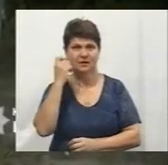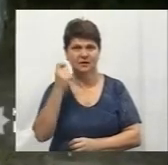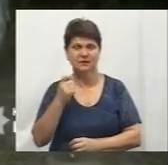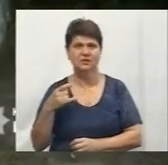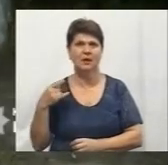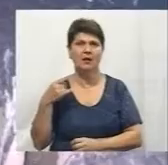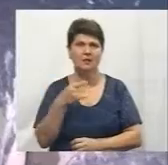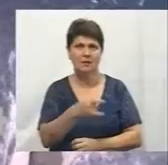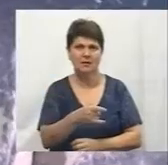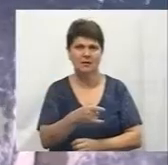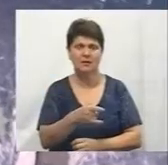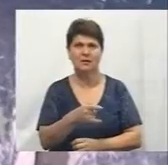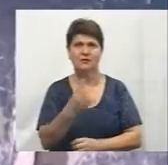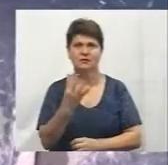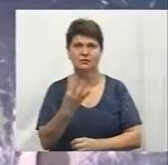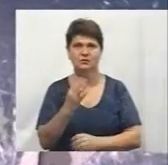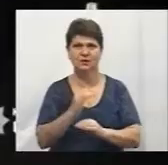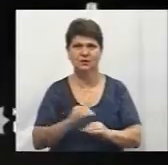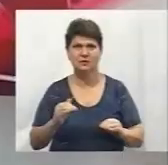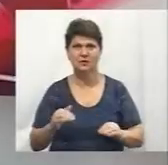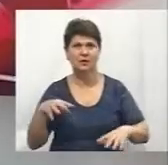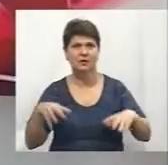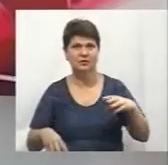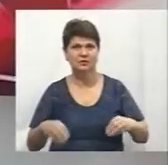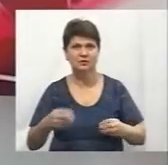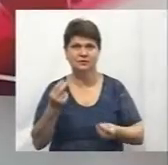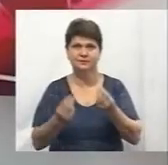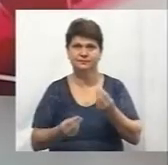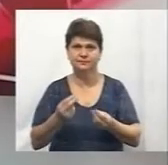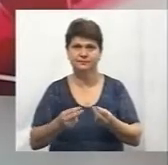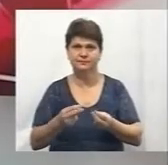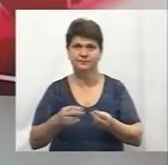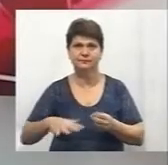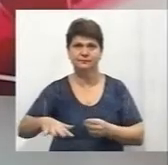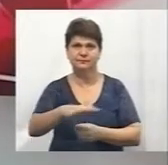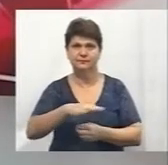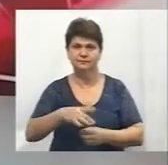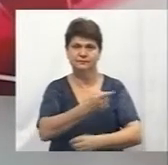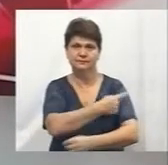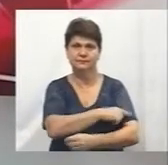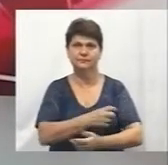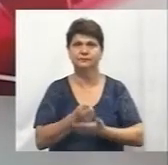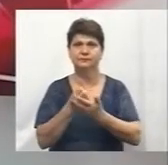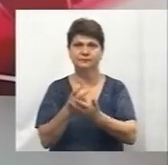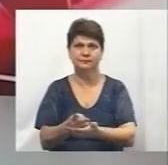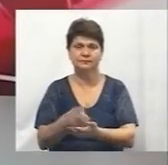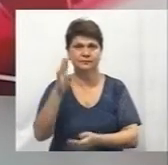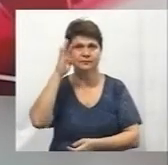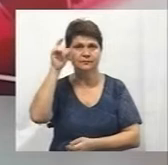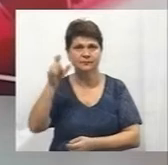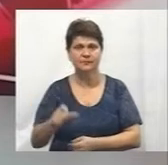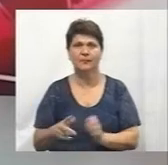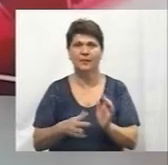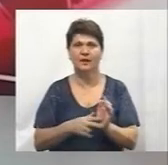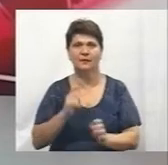4 дітей, які гралися на сусідському подвір'ї. Їх шпиталізували до дитячої обласної лікарні, найстаршому хлопчику 8